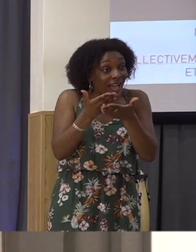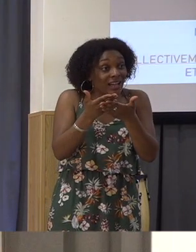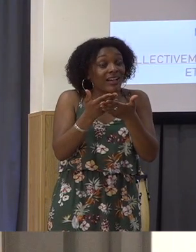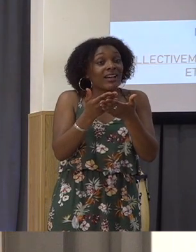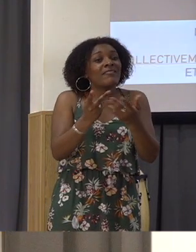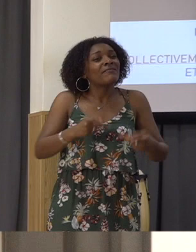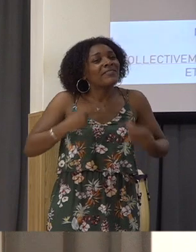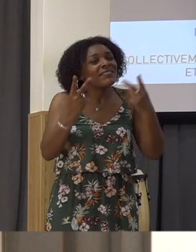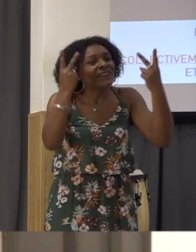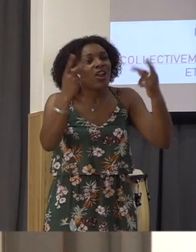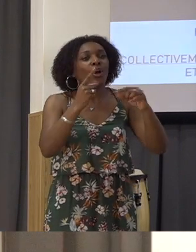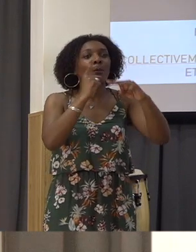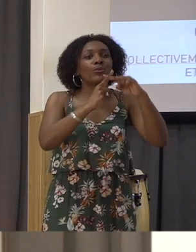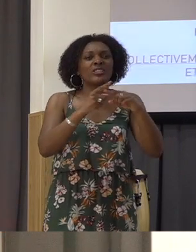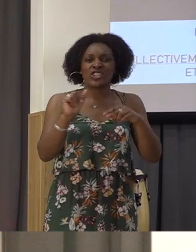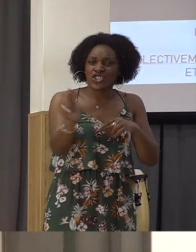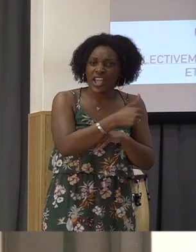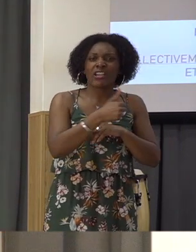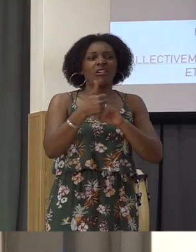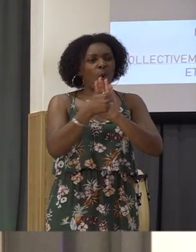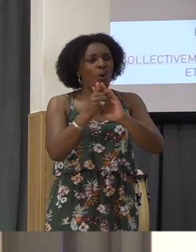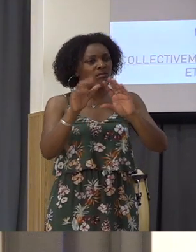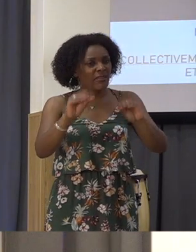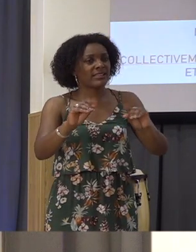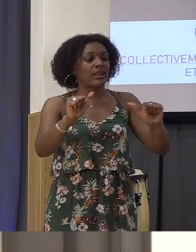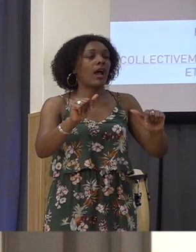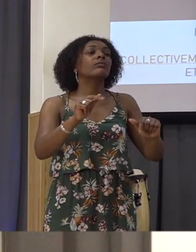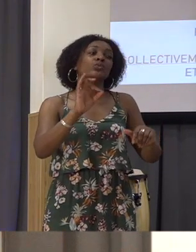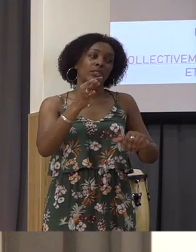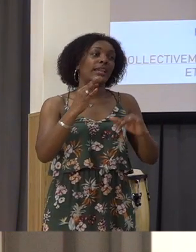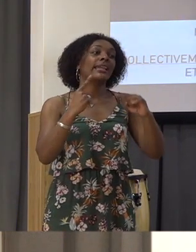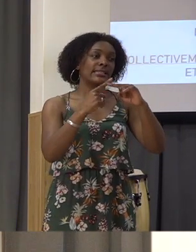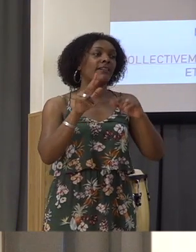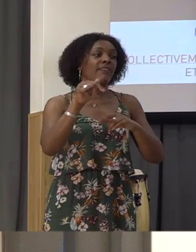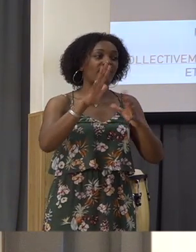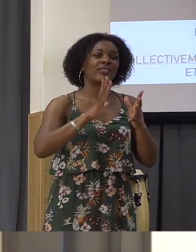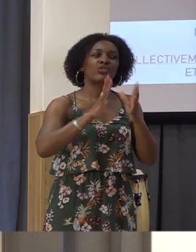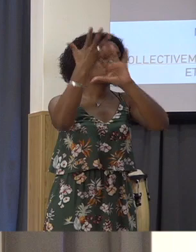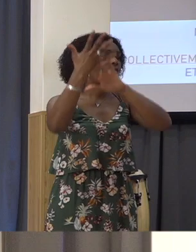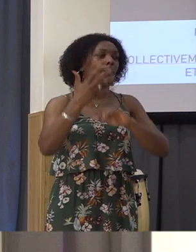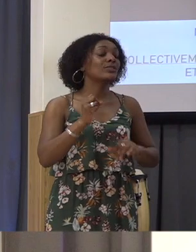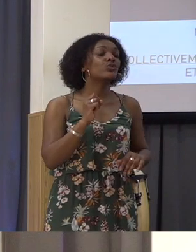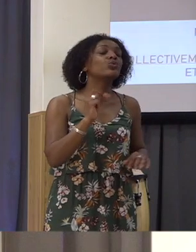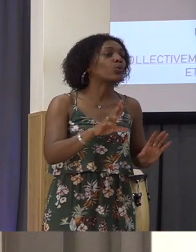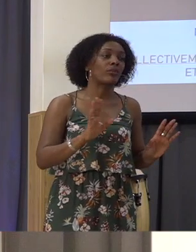je crois que nous verrons notre Église transformée. Nous verrons Dieu agir puissamment ici.